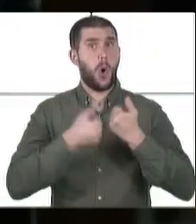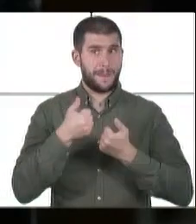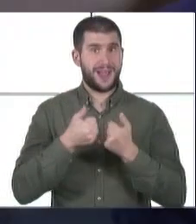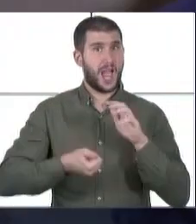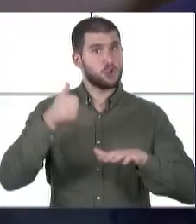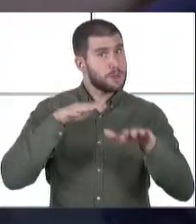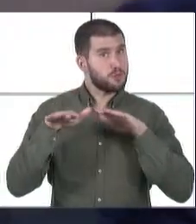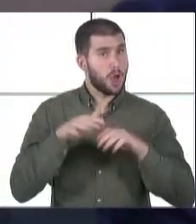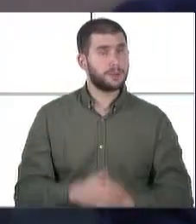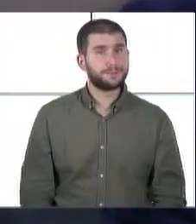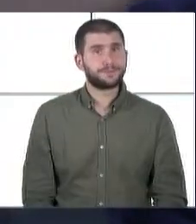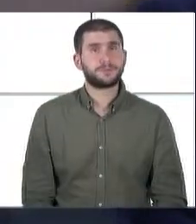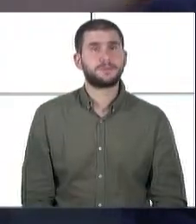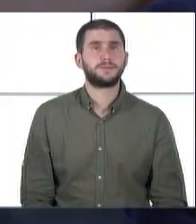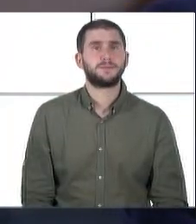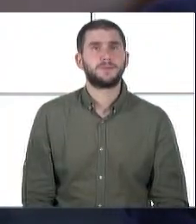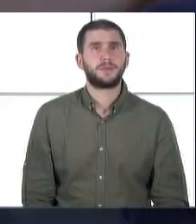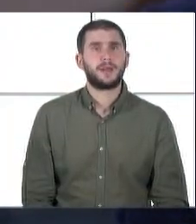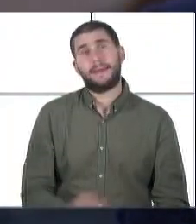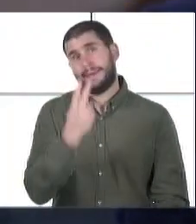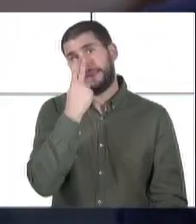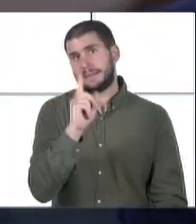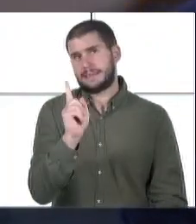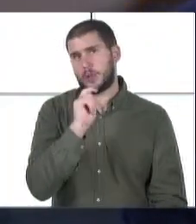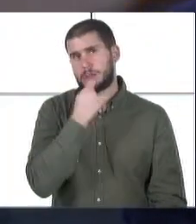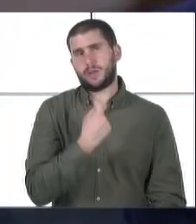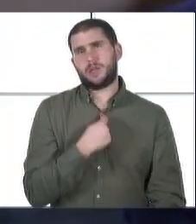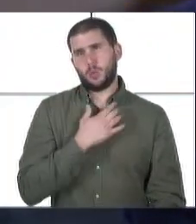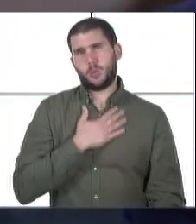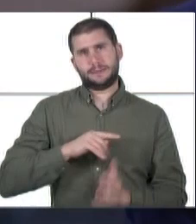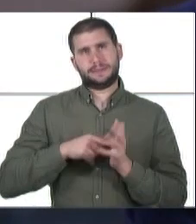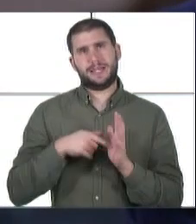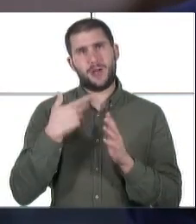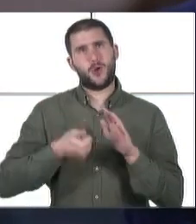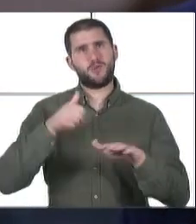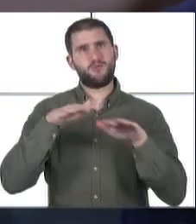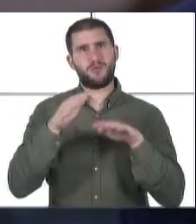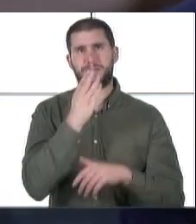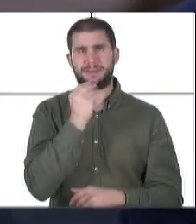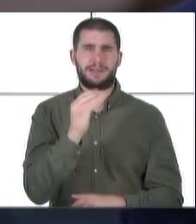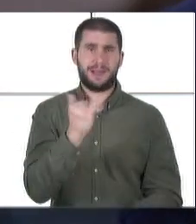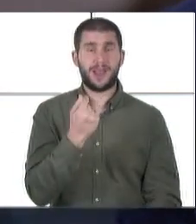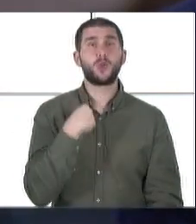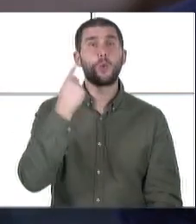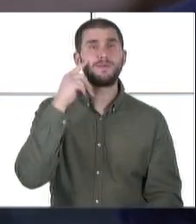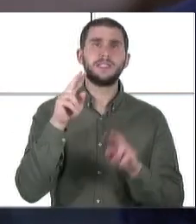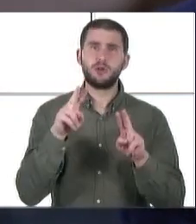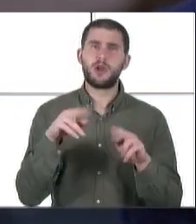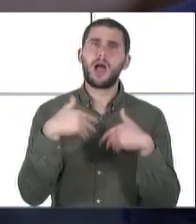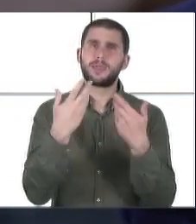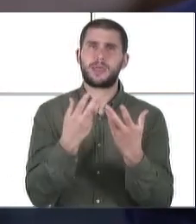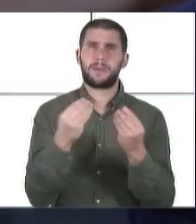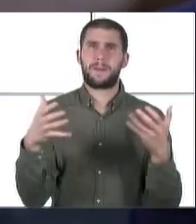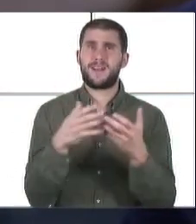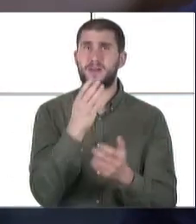כמועמד לראשות הממשלה? תראי, זה לא סוד שאני רוצה להיות ראש ממשלה במדינת ישראל. אני חושב שיש לי מה לתת לחברה